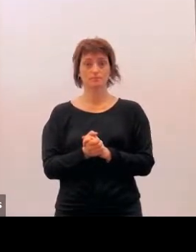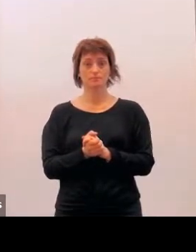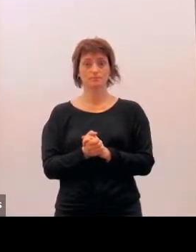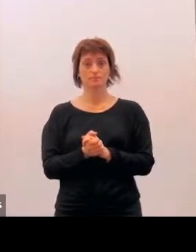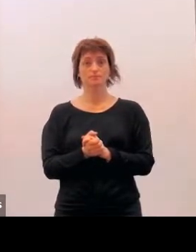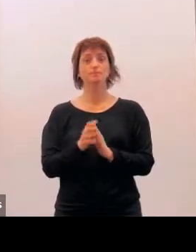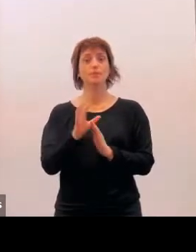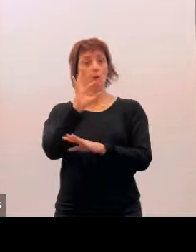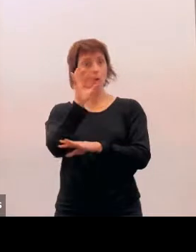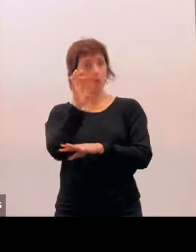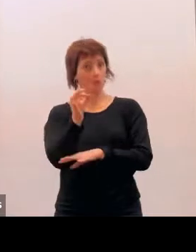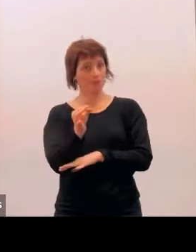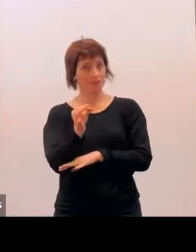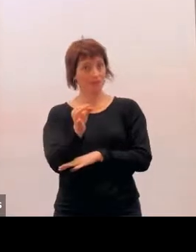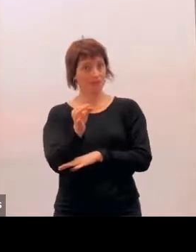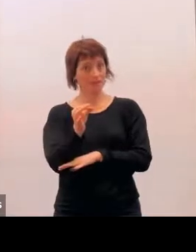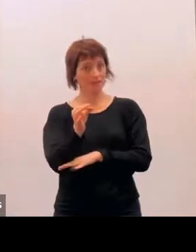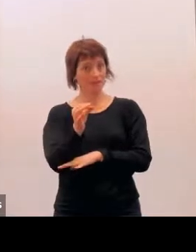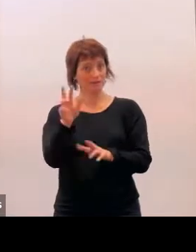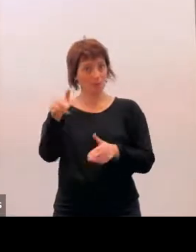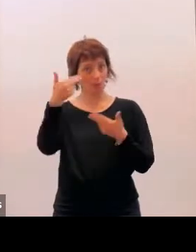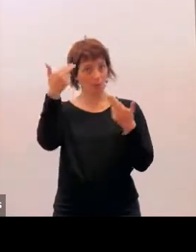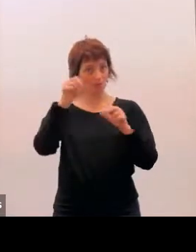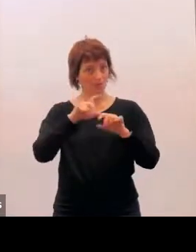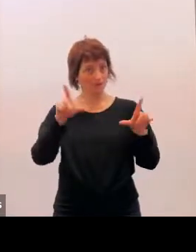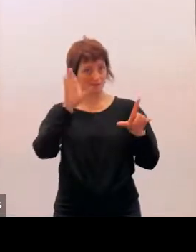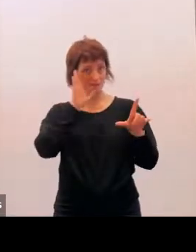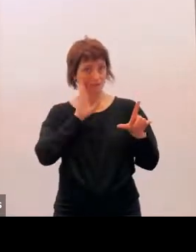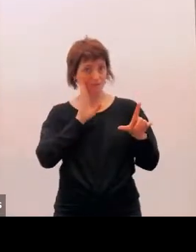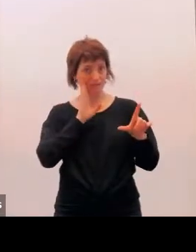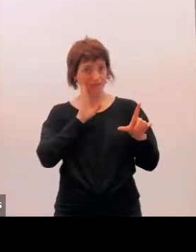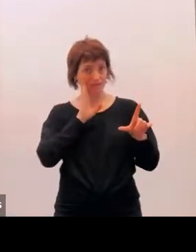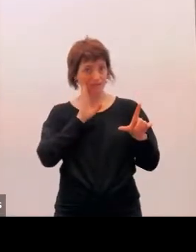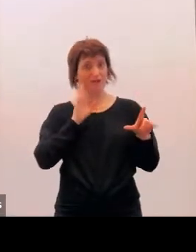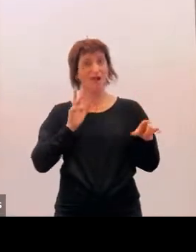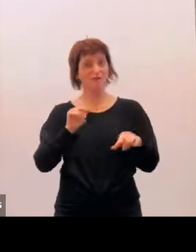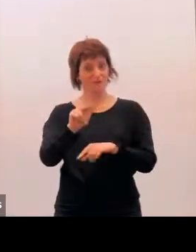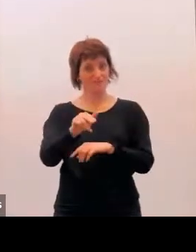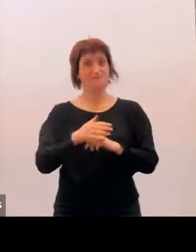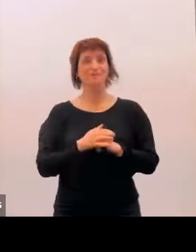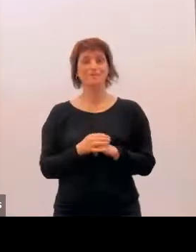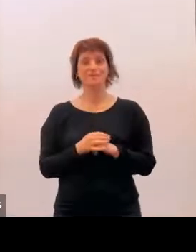Oui, si vous me rendez ma caméra. Ça ne saurait tarder.